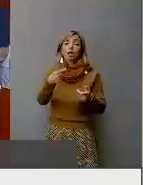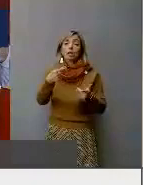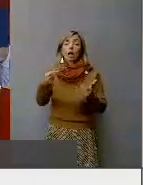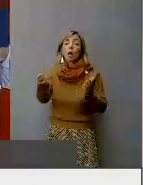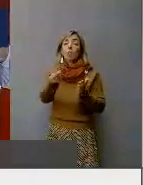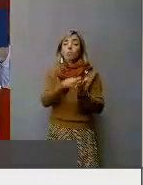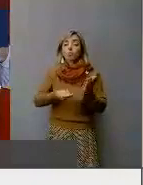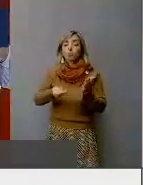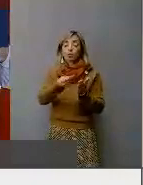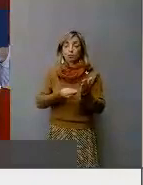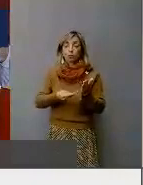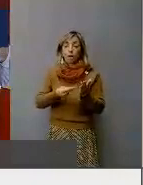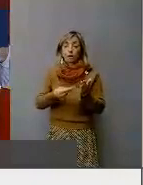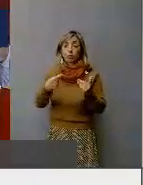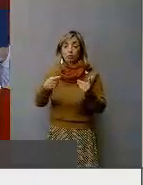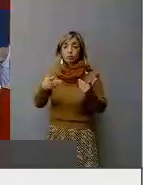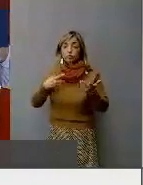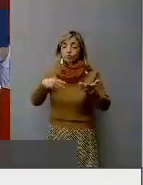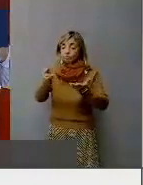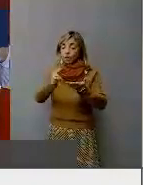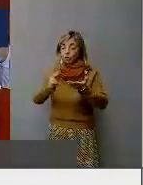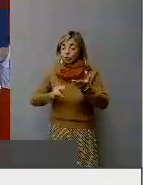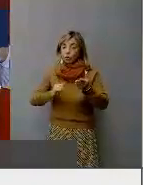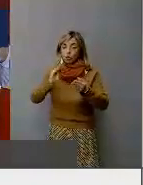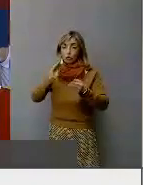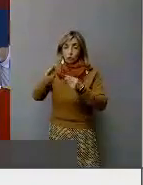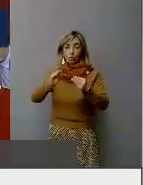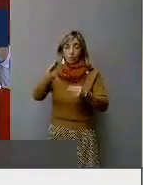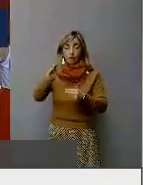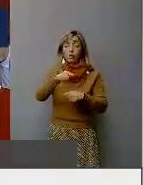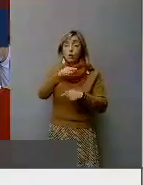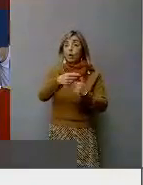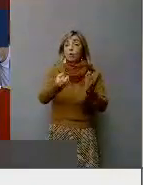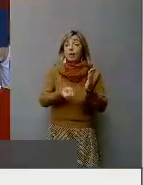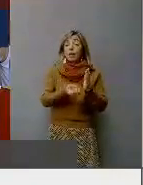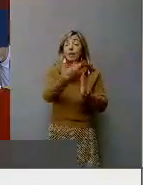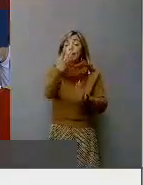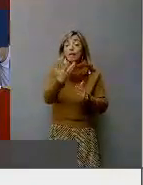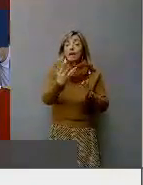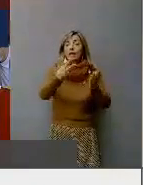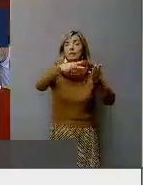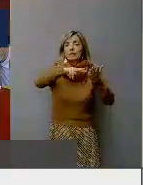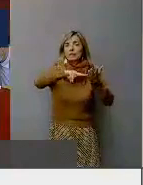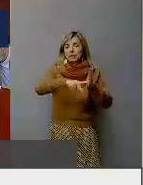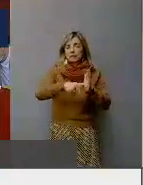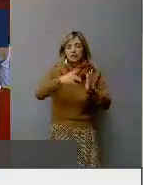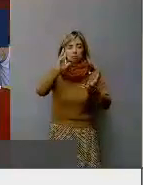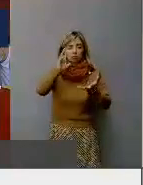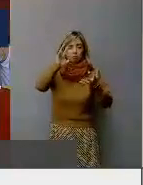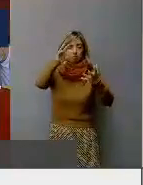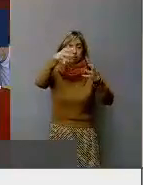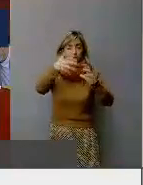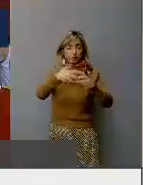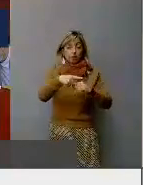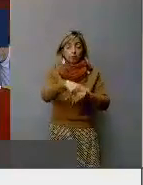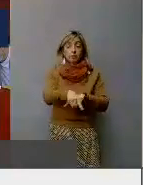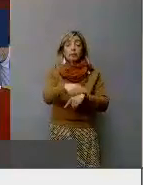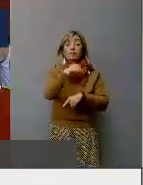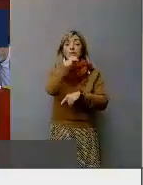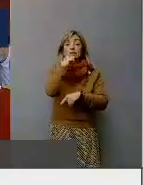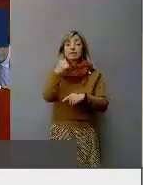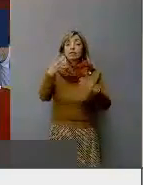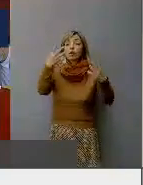come dire a creare un sistema regolamentare molto articolate particolare è necessario in qualche modo